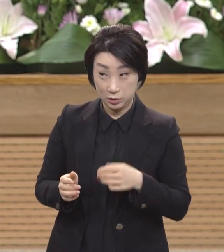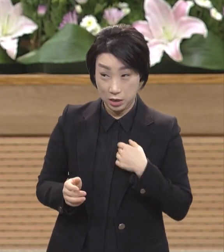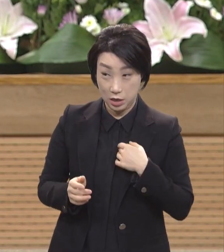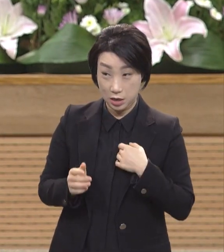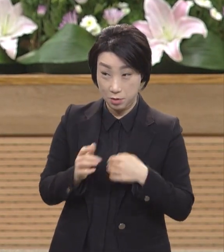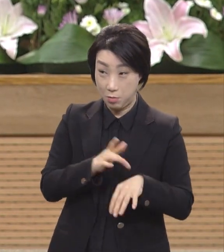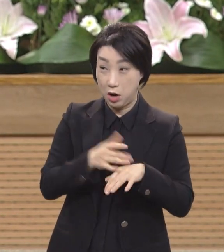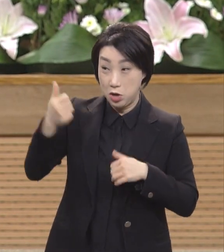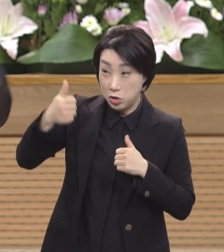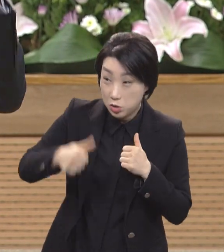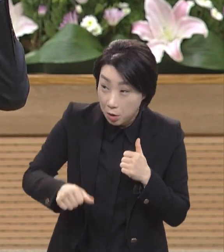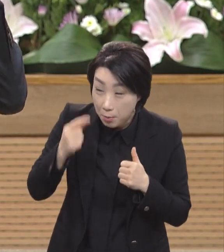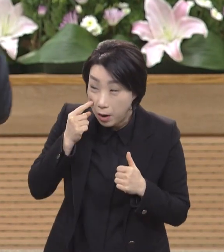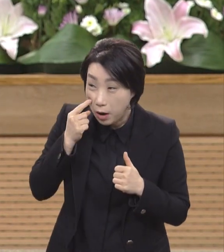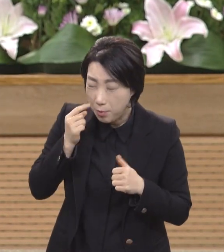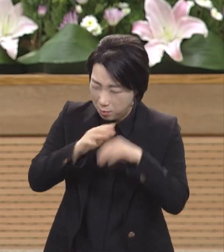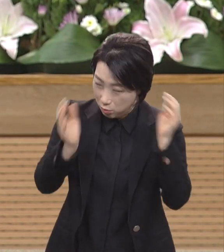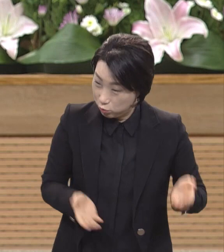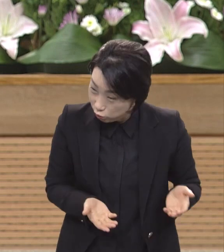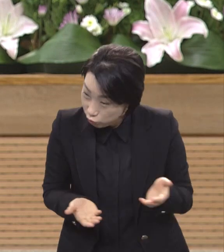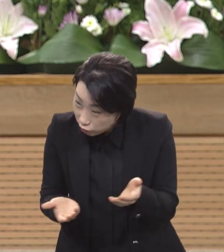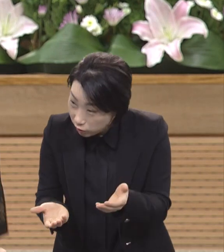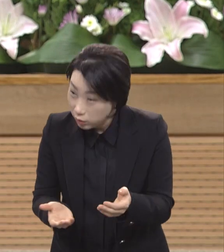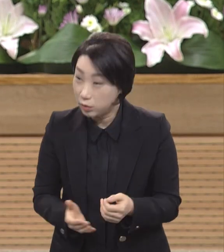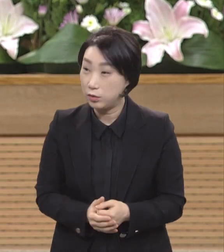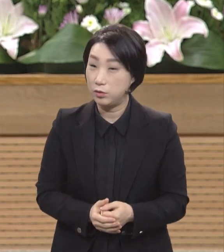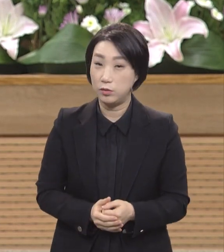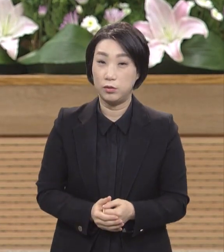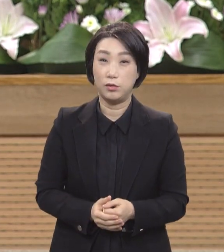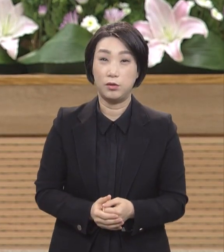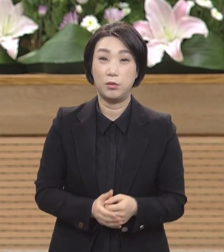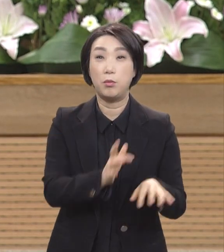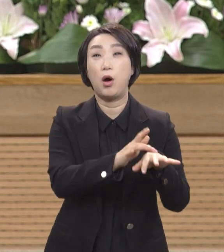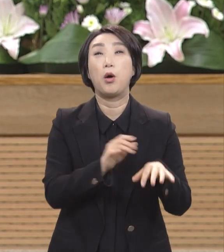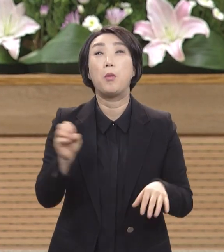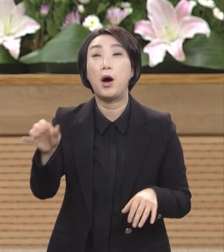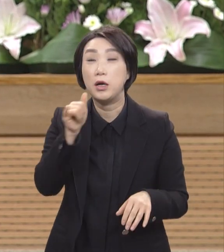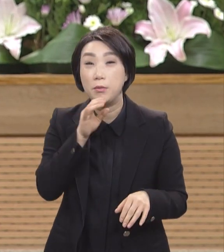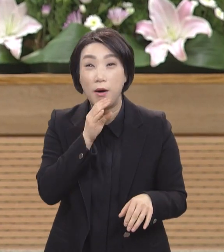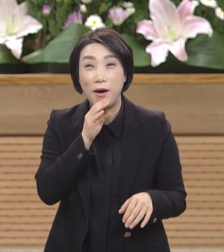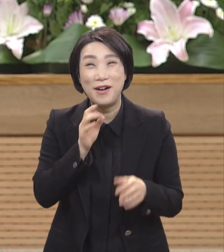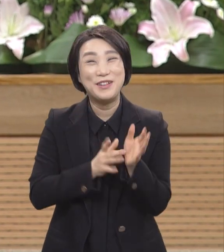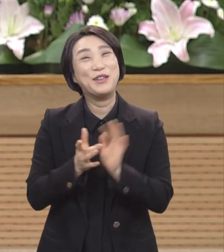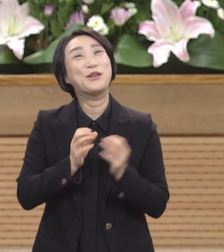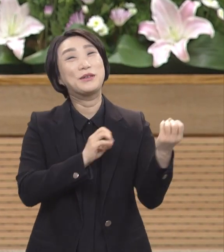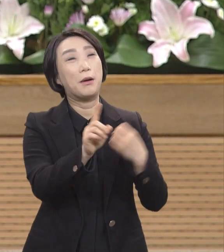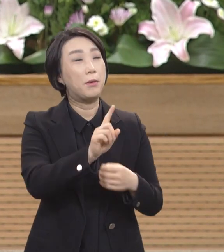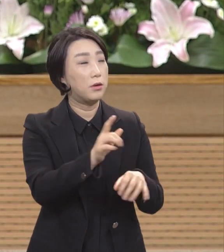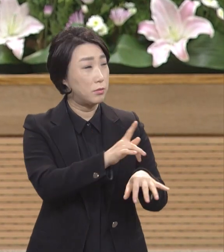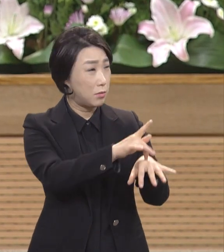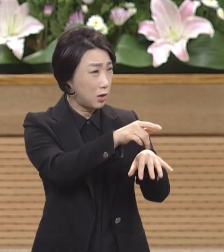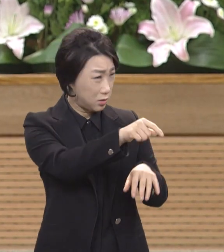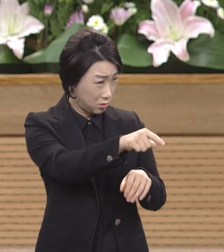절 한 번만 하면 이거 네게 줄게. 그치 주님이 뭐라고 했어?